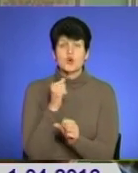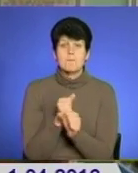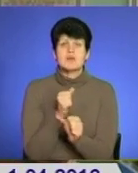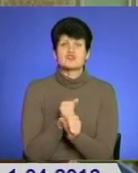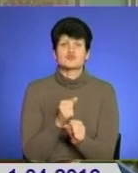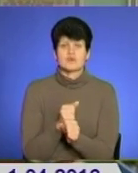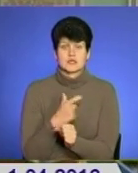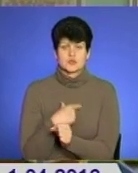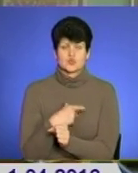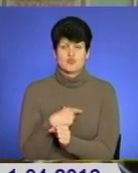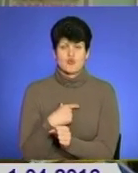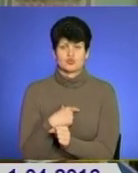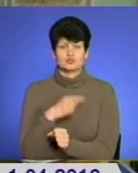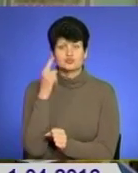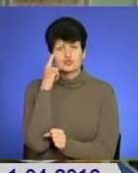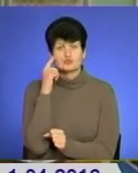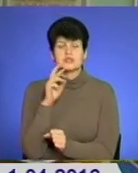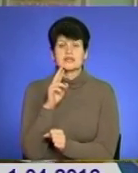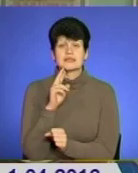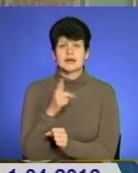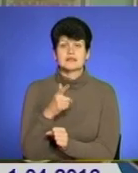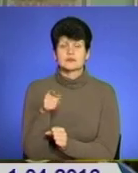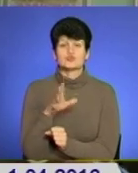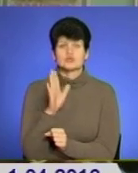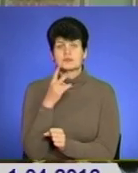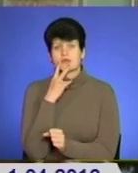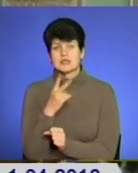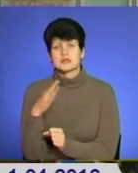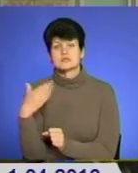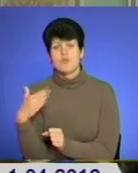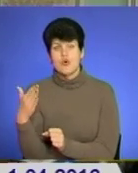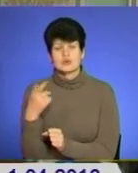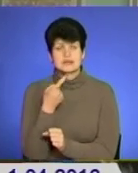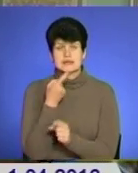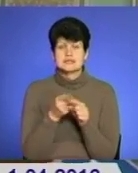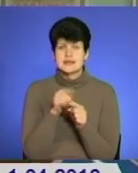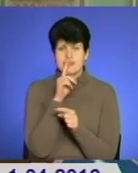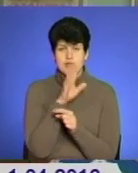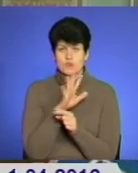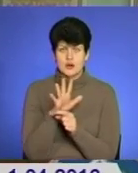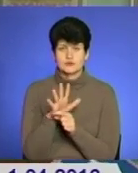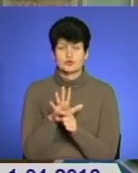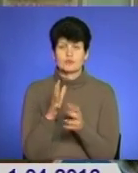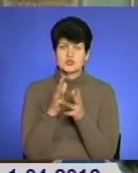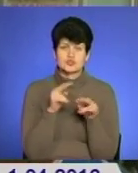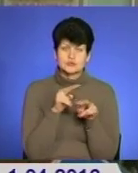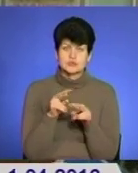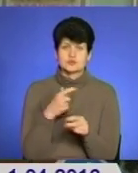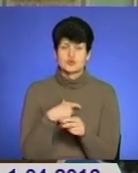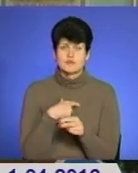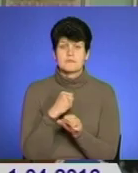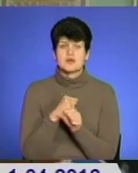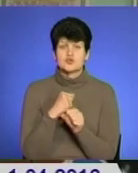тобто подумати, як ти будеш глядати збоку. Це також непогано, тому що ти вже тоді більше за собою слідкуєш.